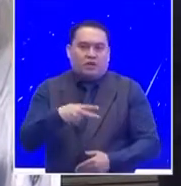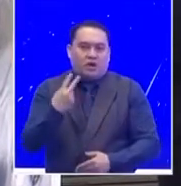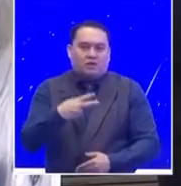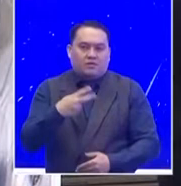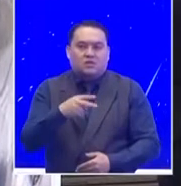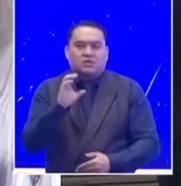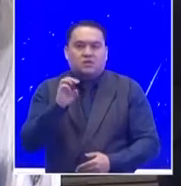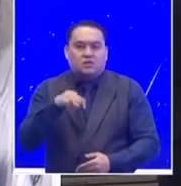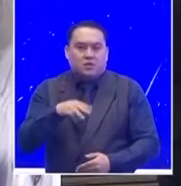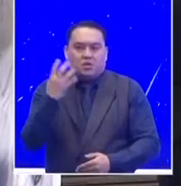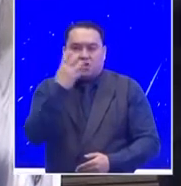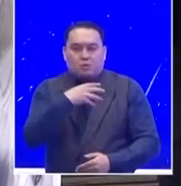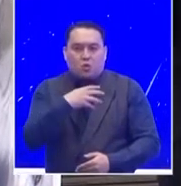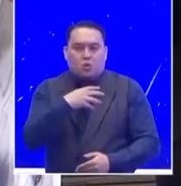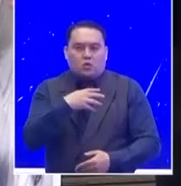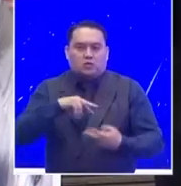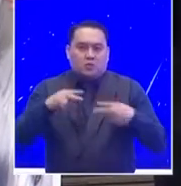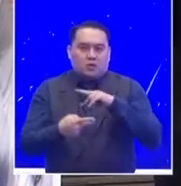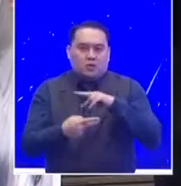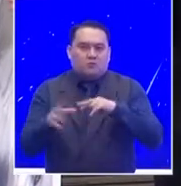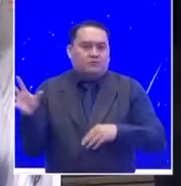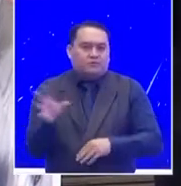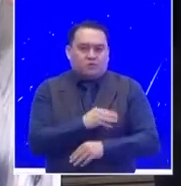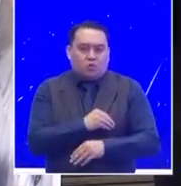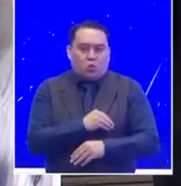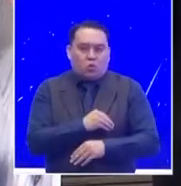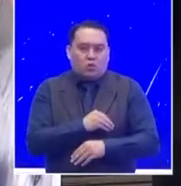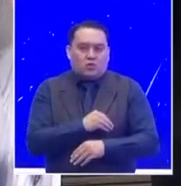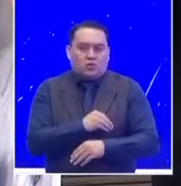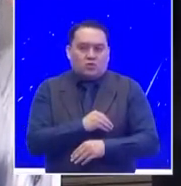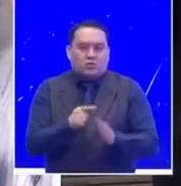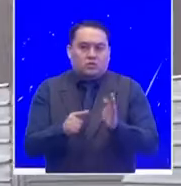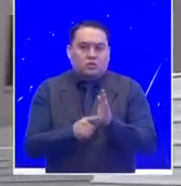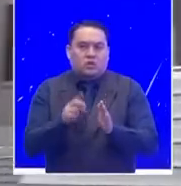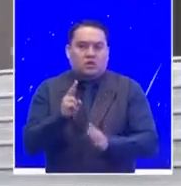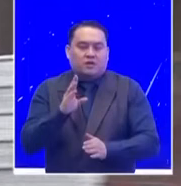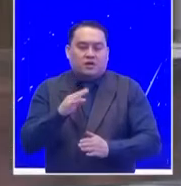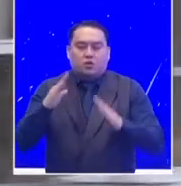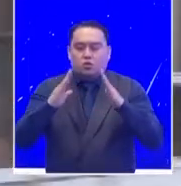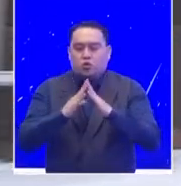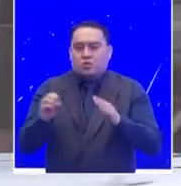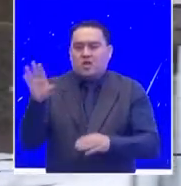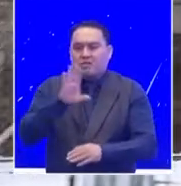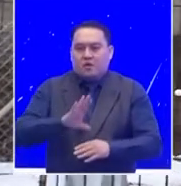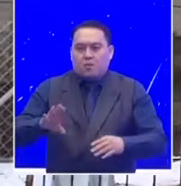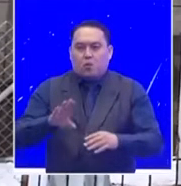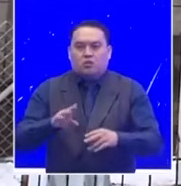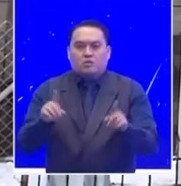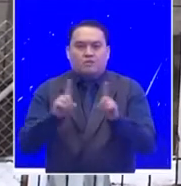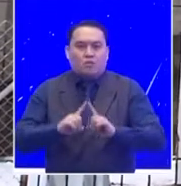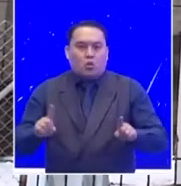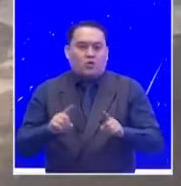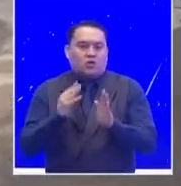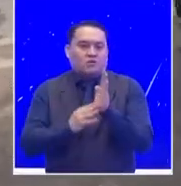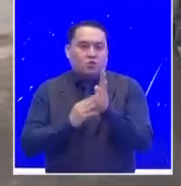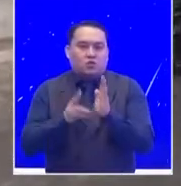20 сантиметров теплоизоляции. Он заменяет у нас практически 70 сантиметров кирпичной кладки. Дом построен в европейском стиле. Всего здесь